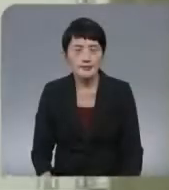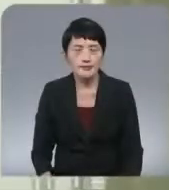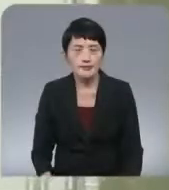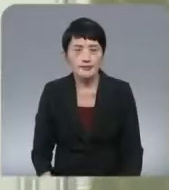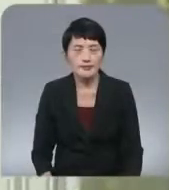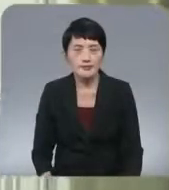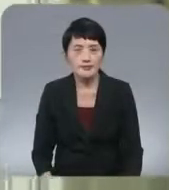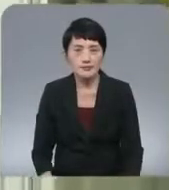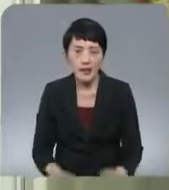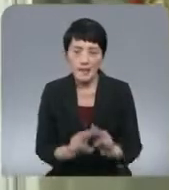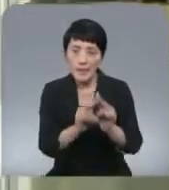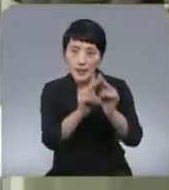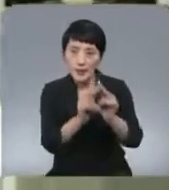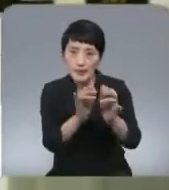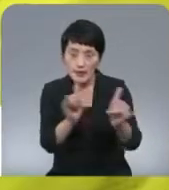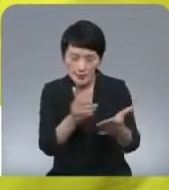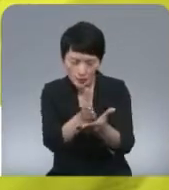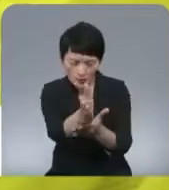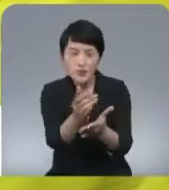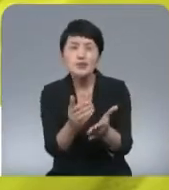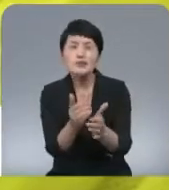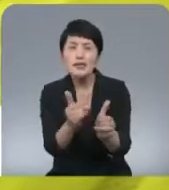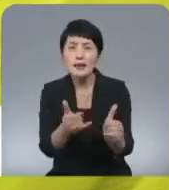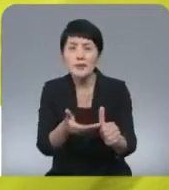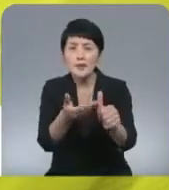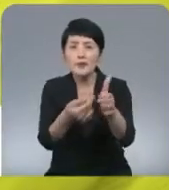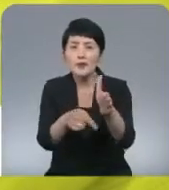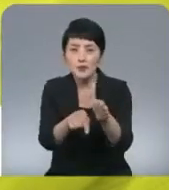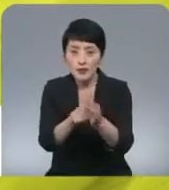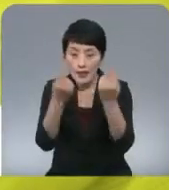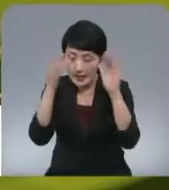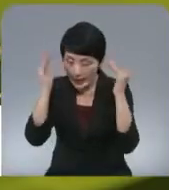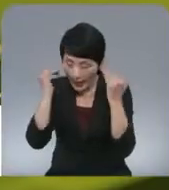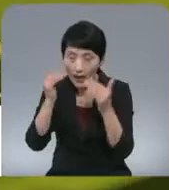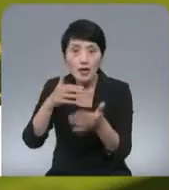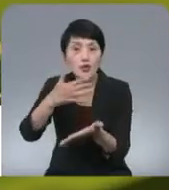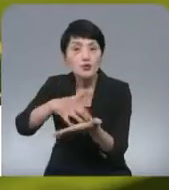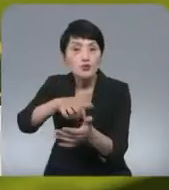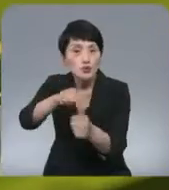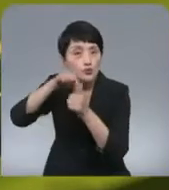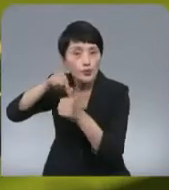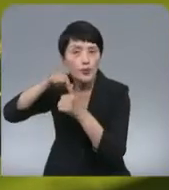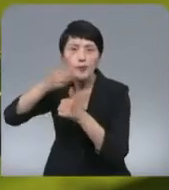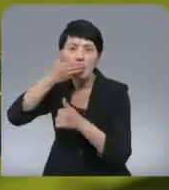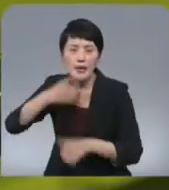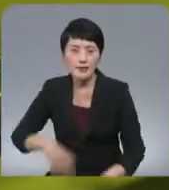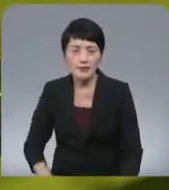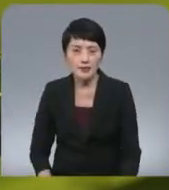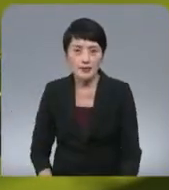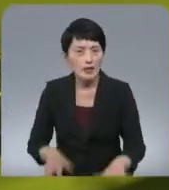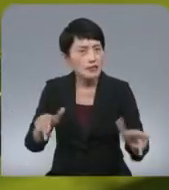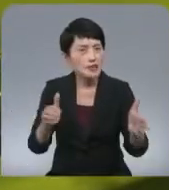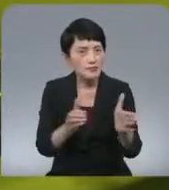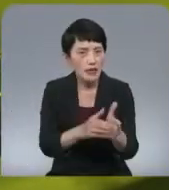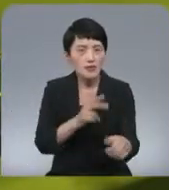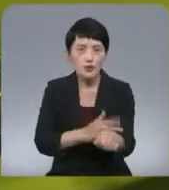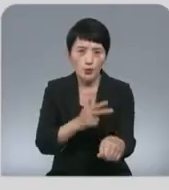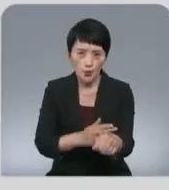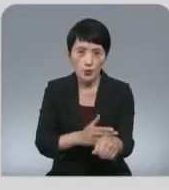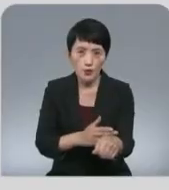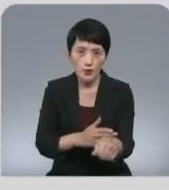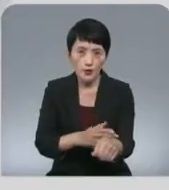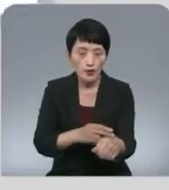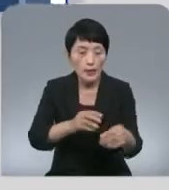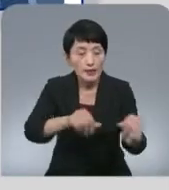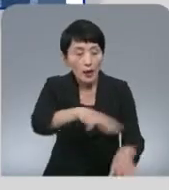après que le président de la république avait souligné l'importance de la formation des élites dans le domaine de la science et des technologies lors du conseil des ministres le